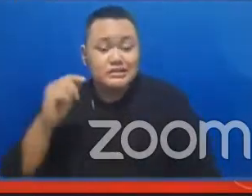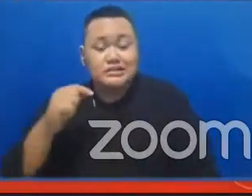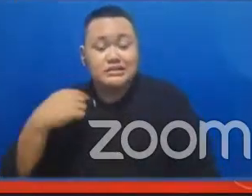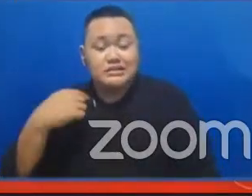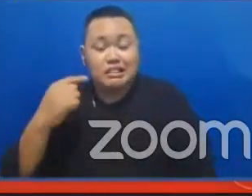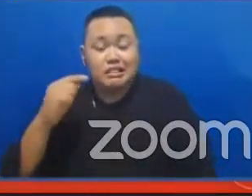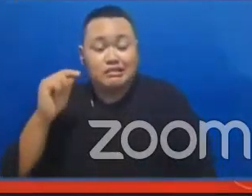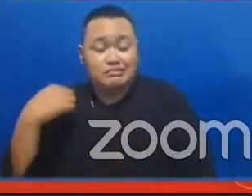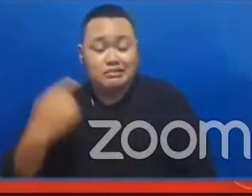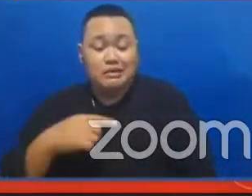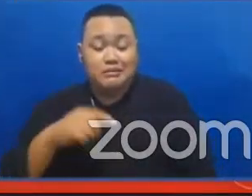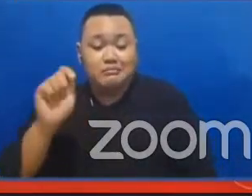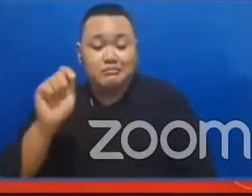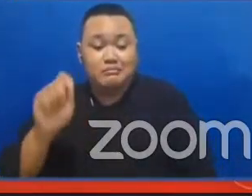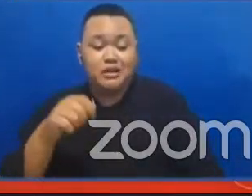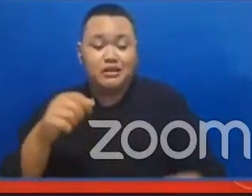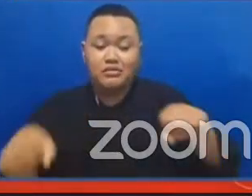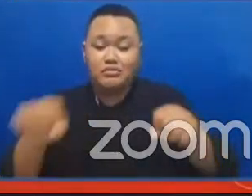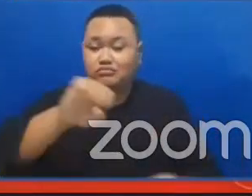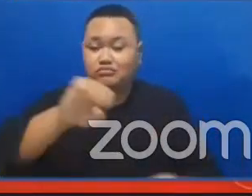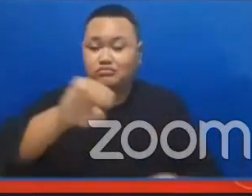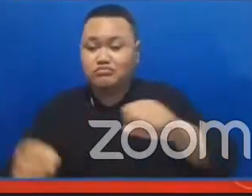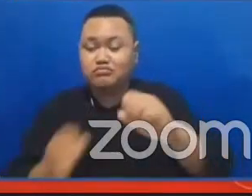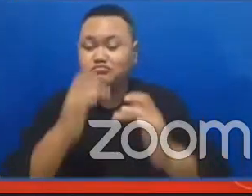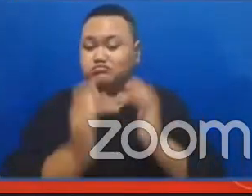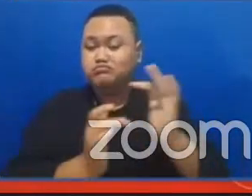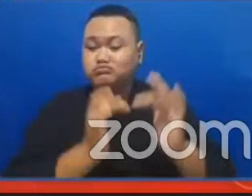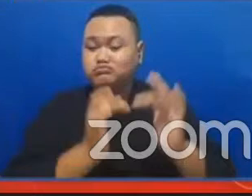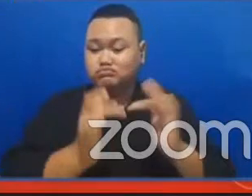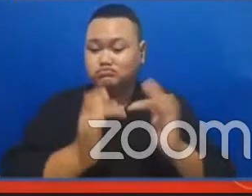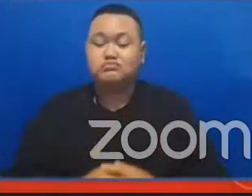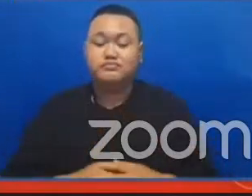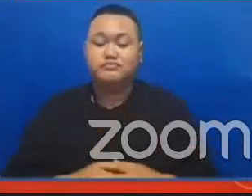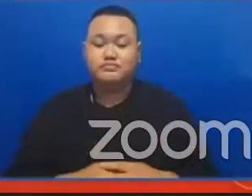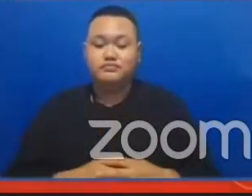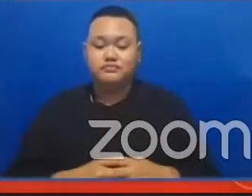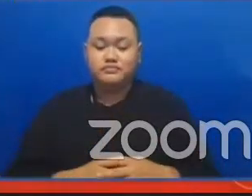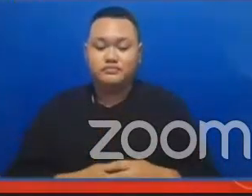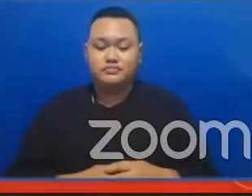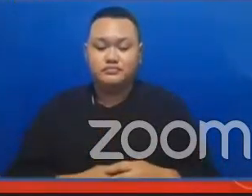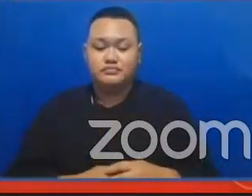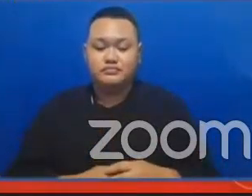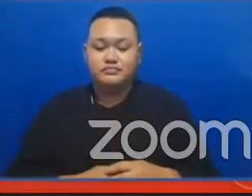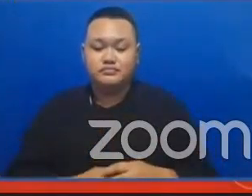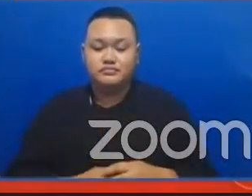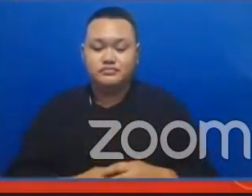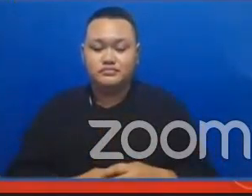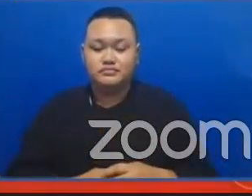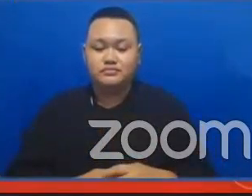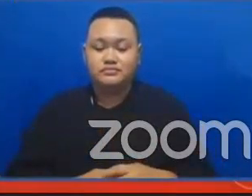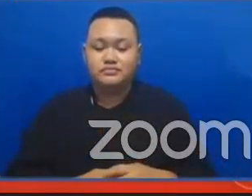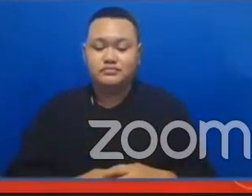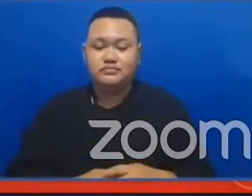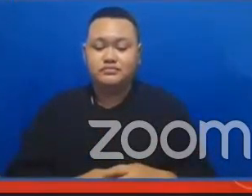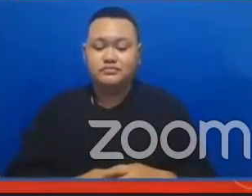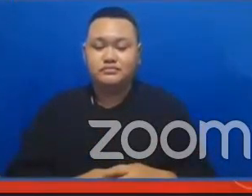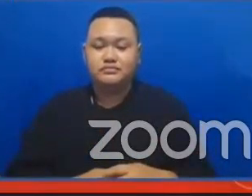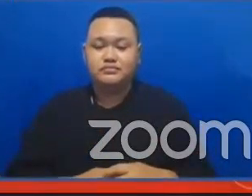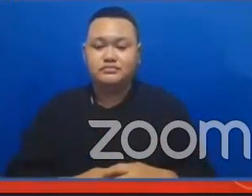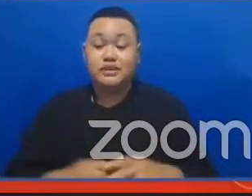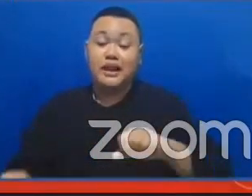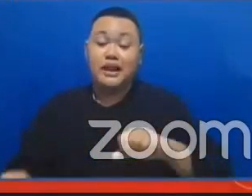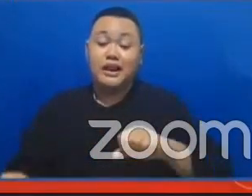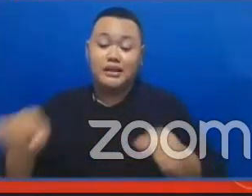menggunakan mengakses laboratorium maya tersebut. Juga melalui laboratorium maya tersebut disajikan